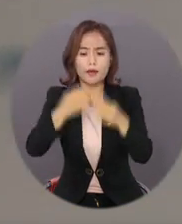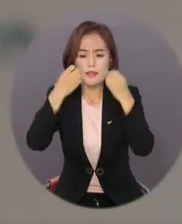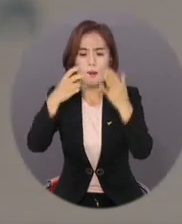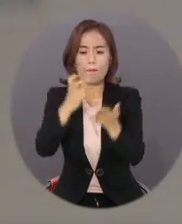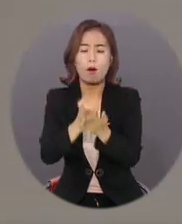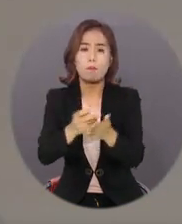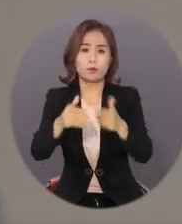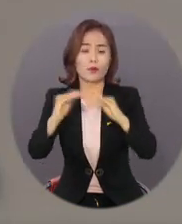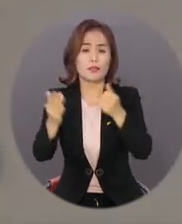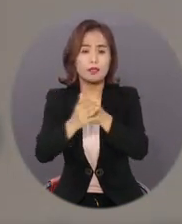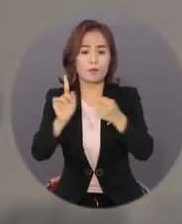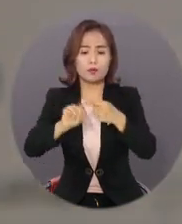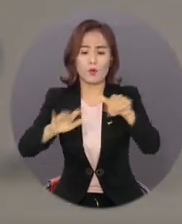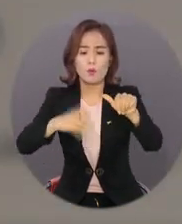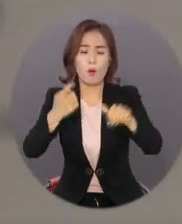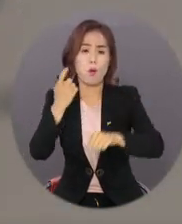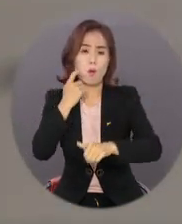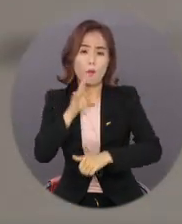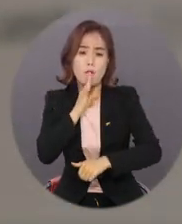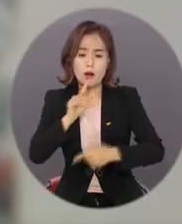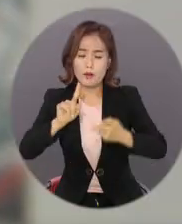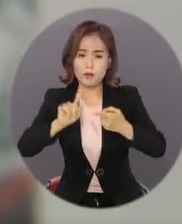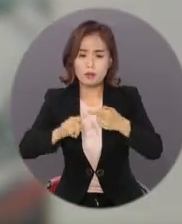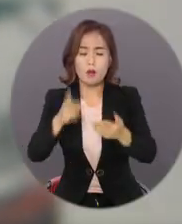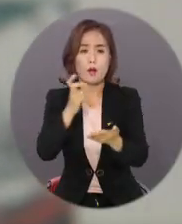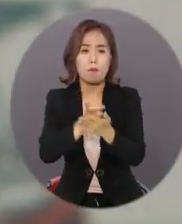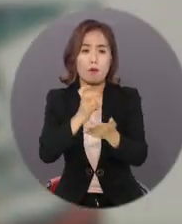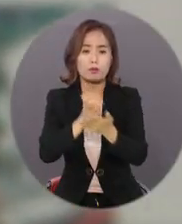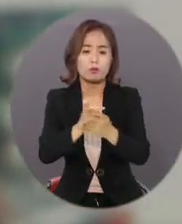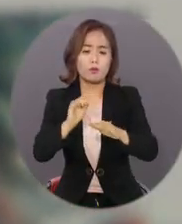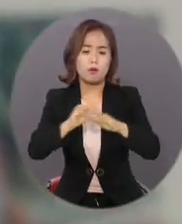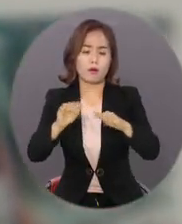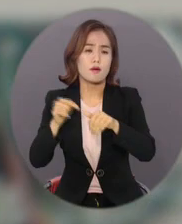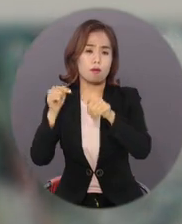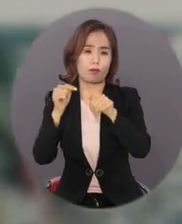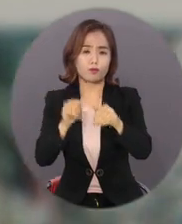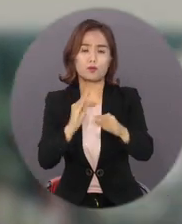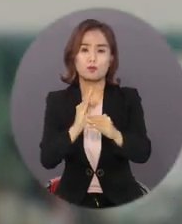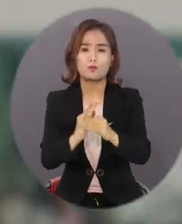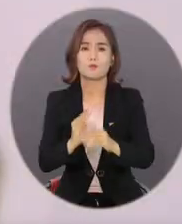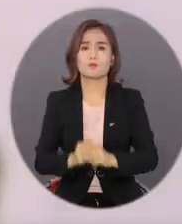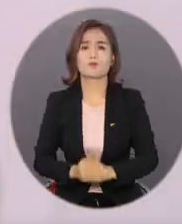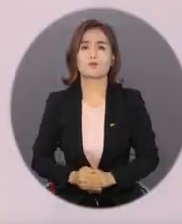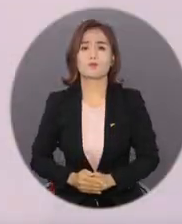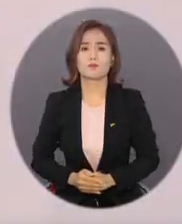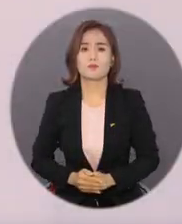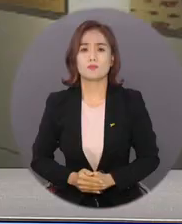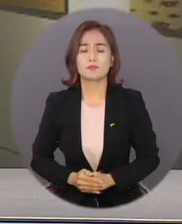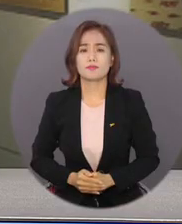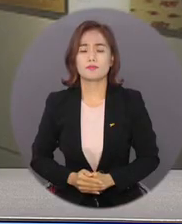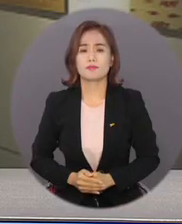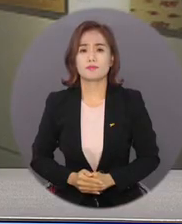이후 광주시는 5.18 허위 사실에 대해 법적 조치를 취하고 있습니다.